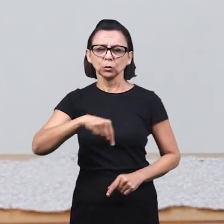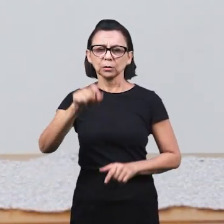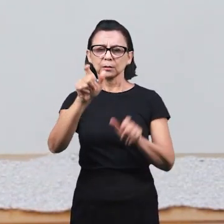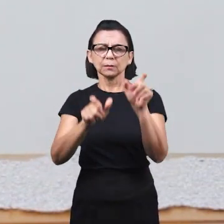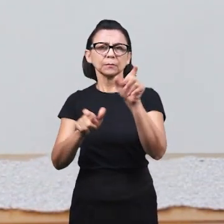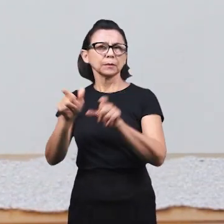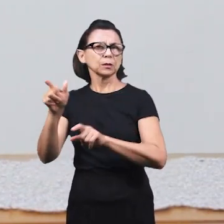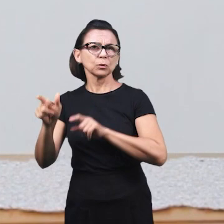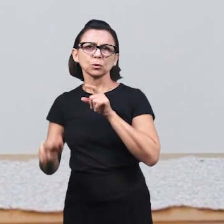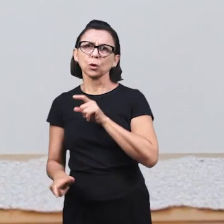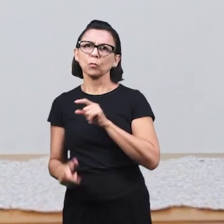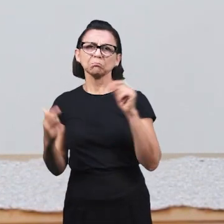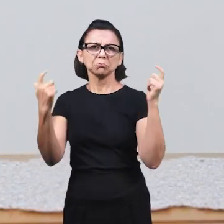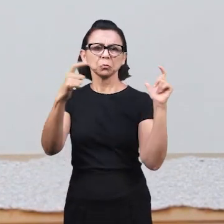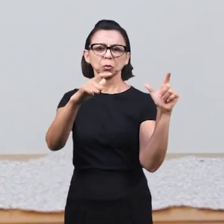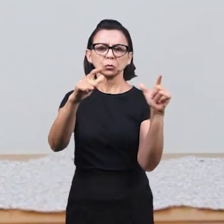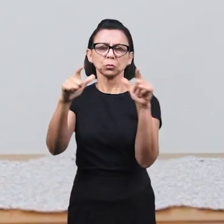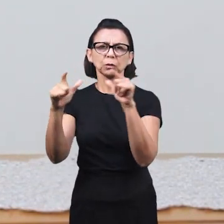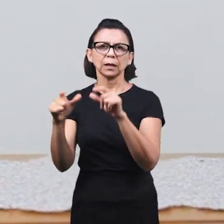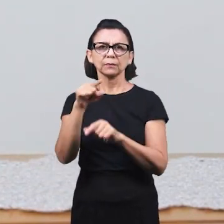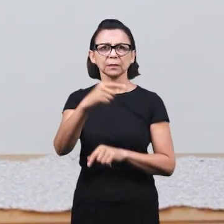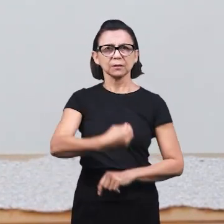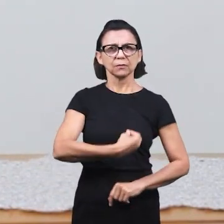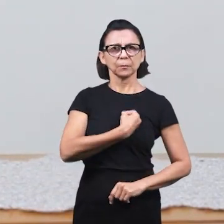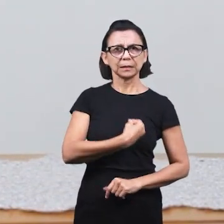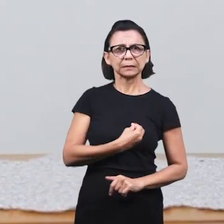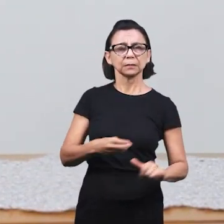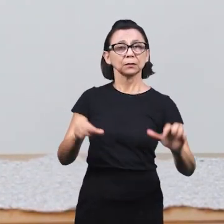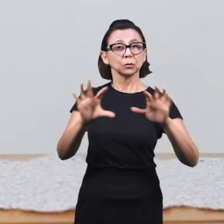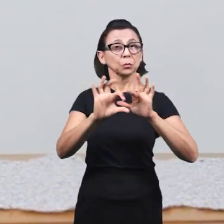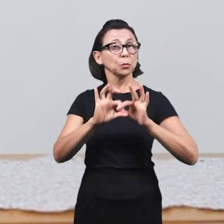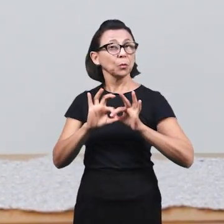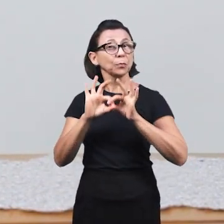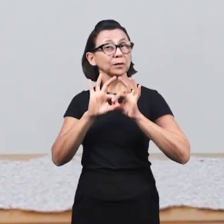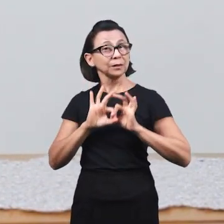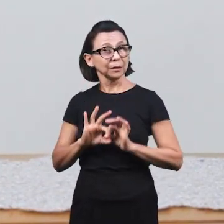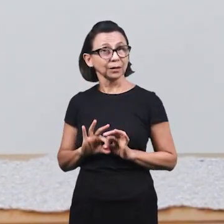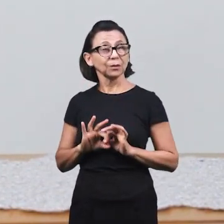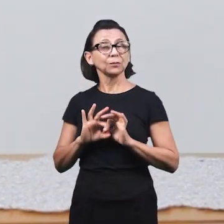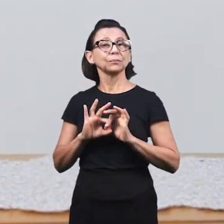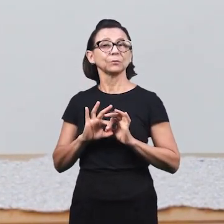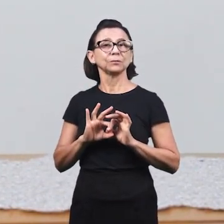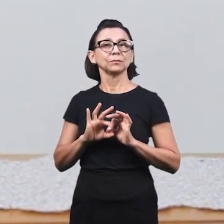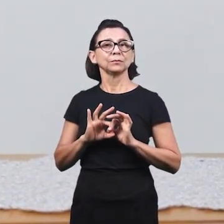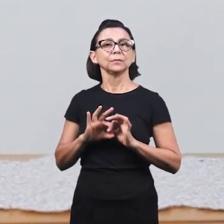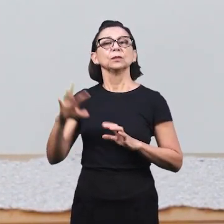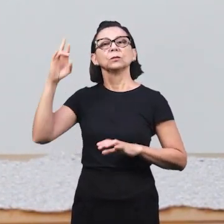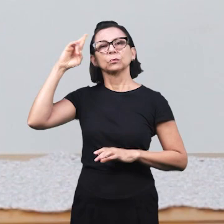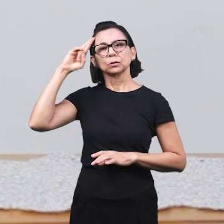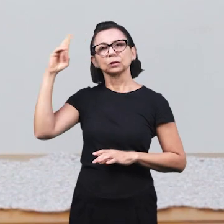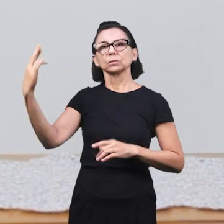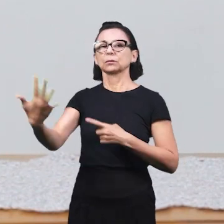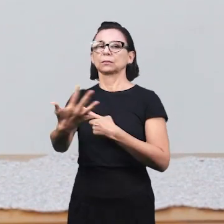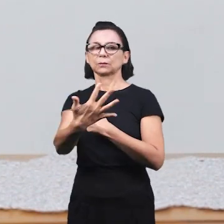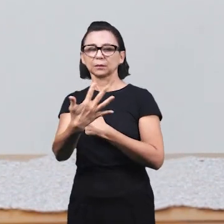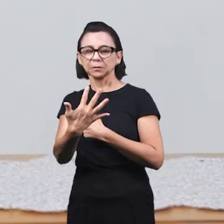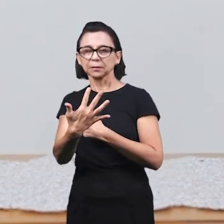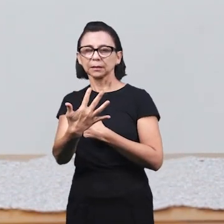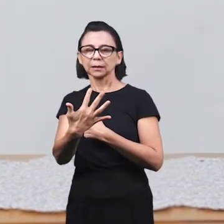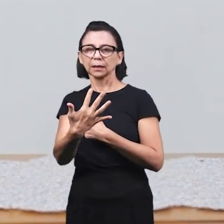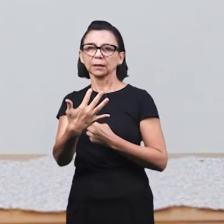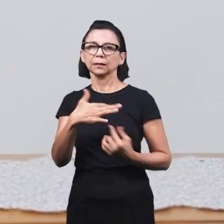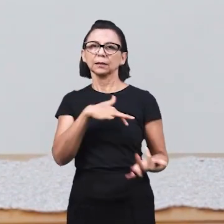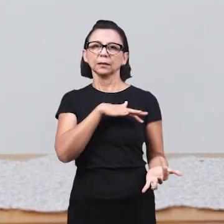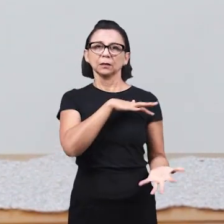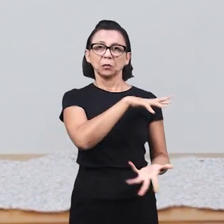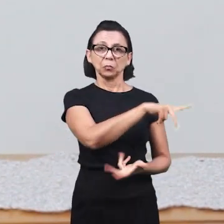при входе, при нашем вхождении, как мы вошли в эту жизнь, как мы выйдем из этой жизни,